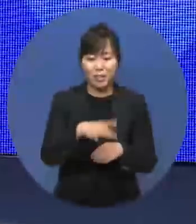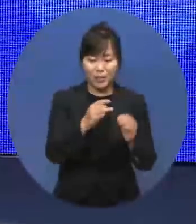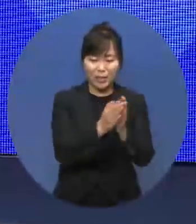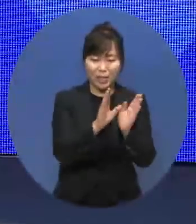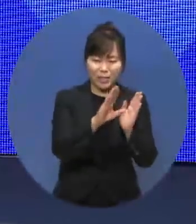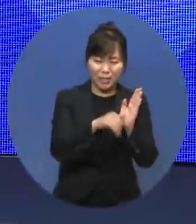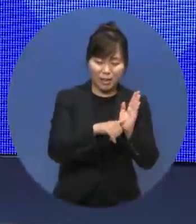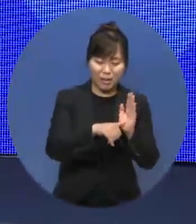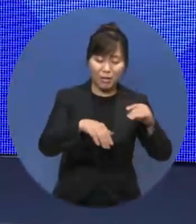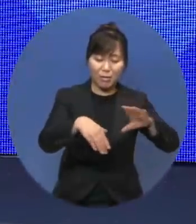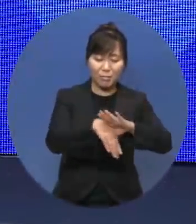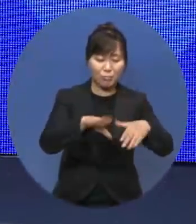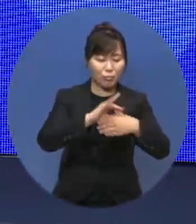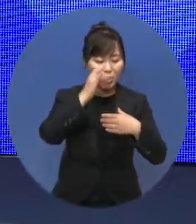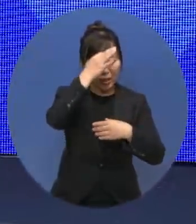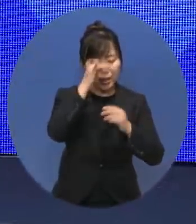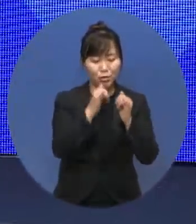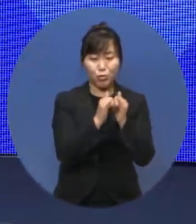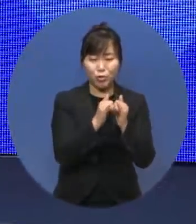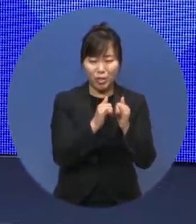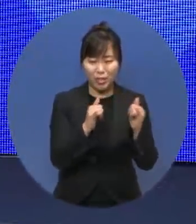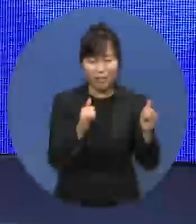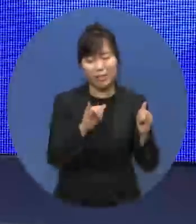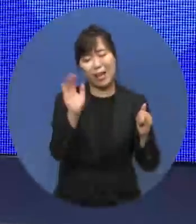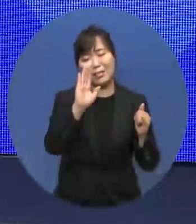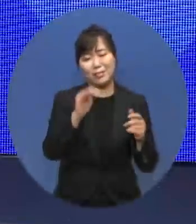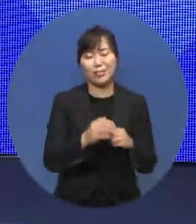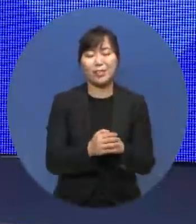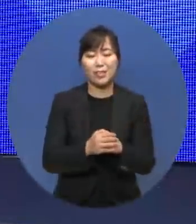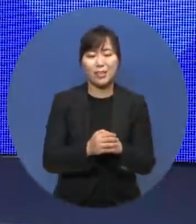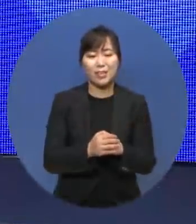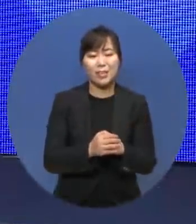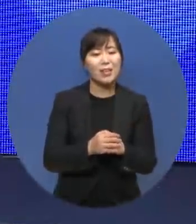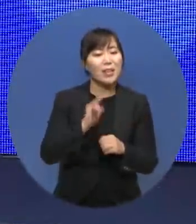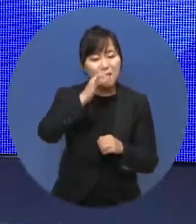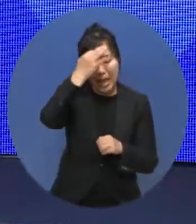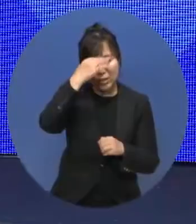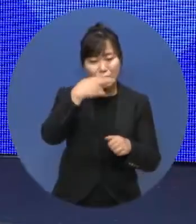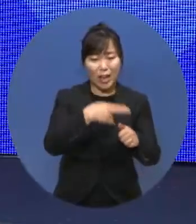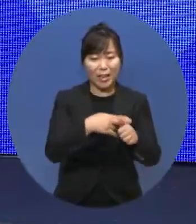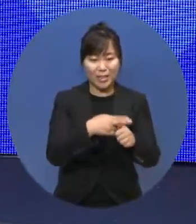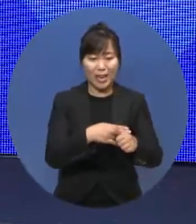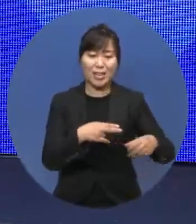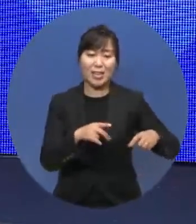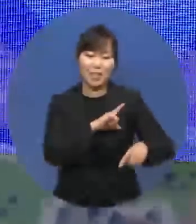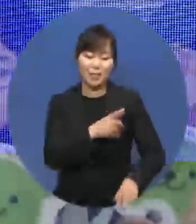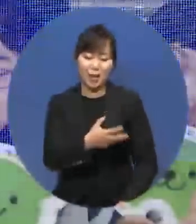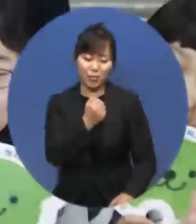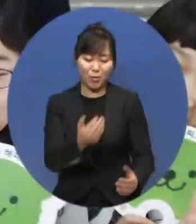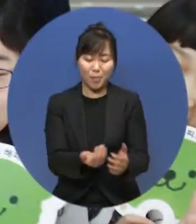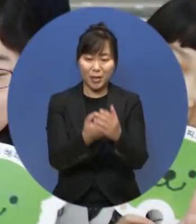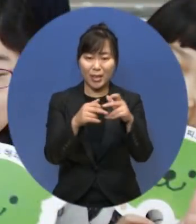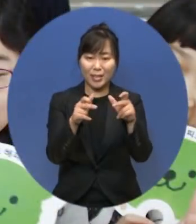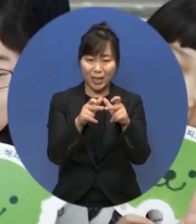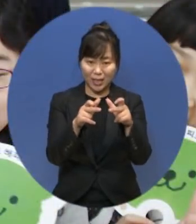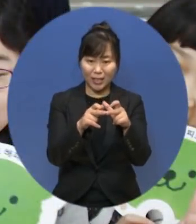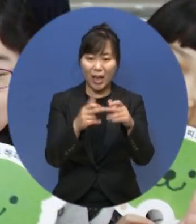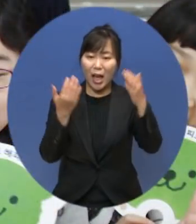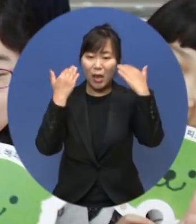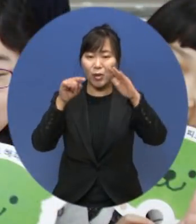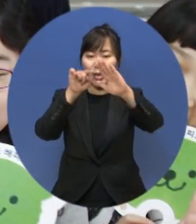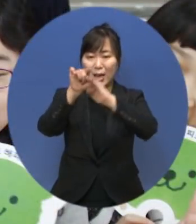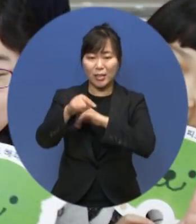시작했을 때는 문화예술인은 아니었습니다. 예술 강사라는 이름을 가지고 우리 발달장애 친구들이 학교에